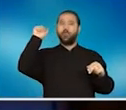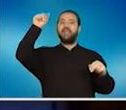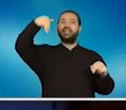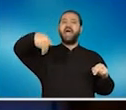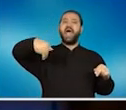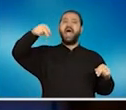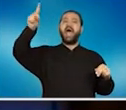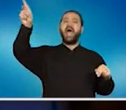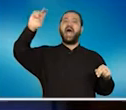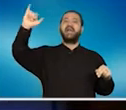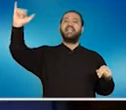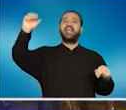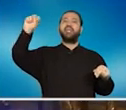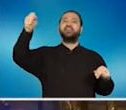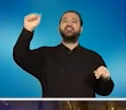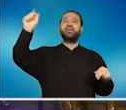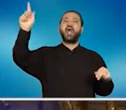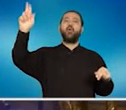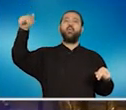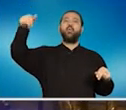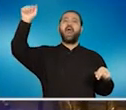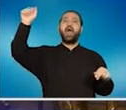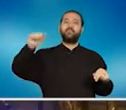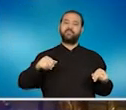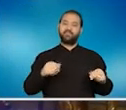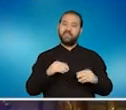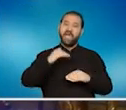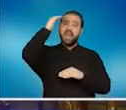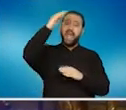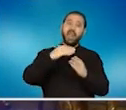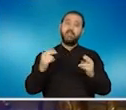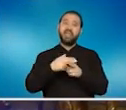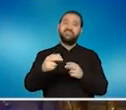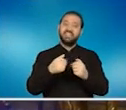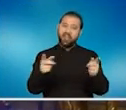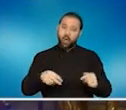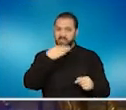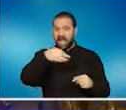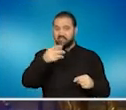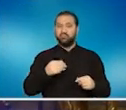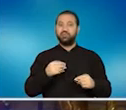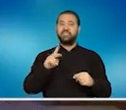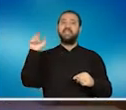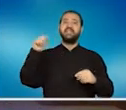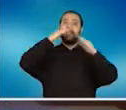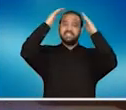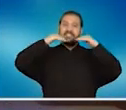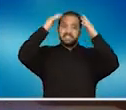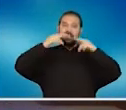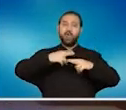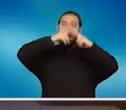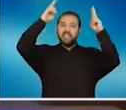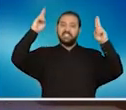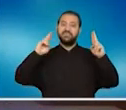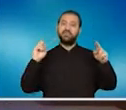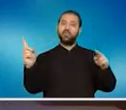Mitropolit Andrei Șaguna. În Preasfinția voastră ați spus așa că de ziua Apostolului Românilor, de